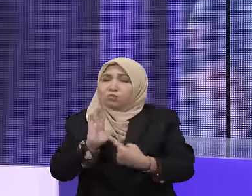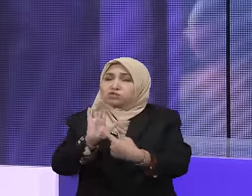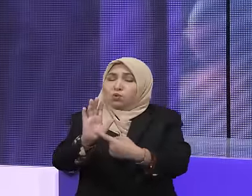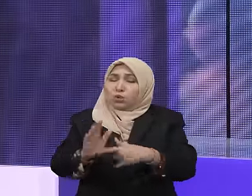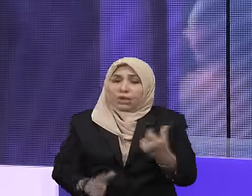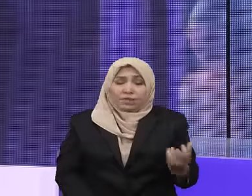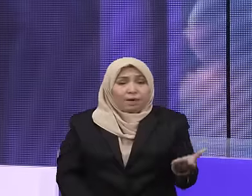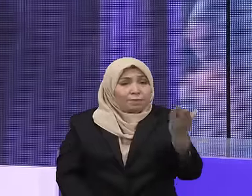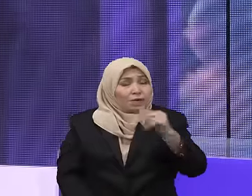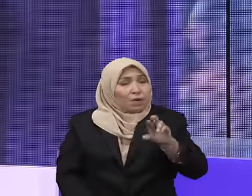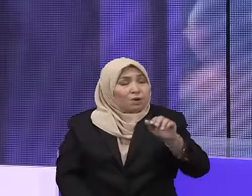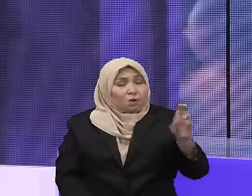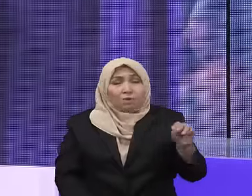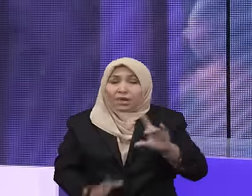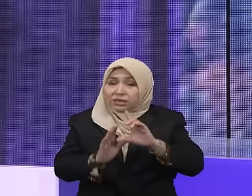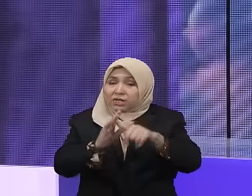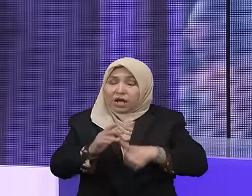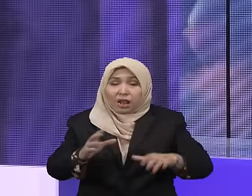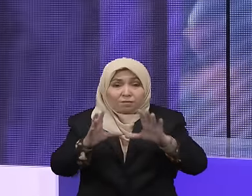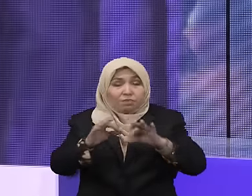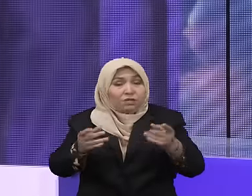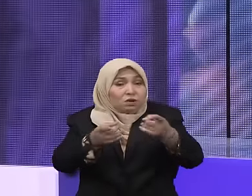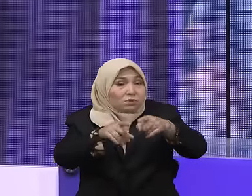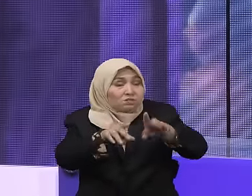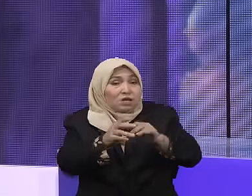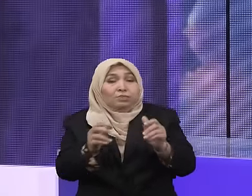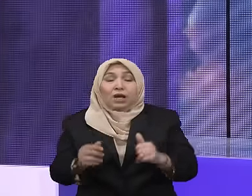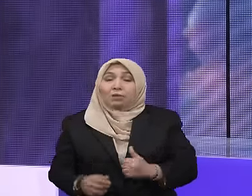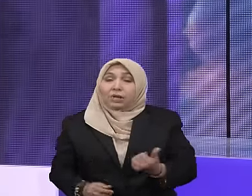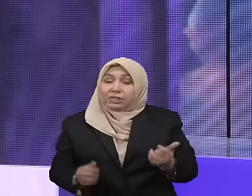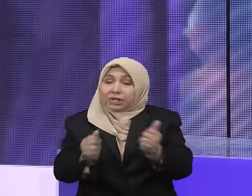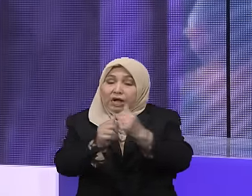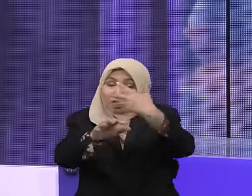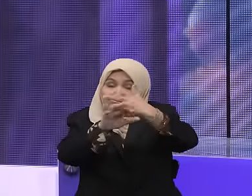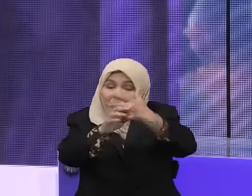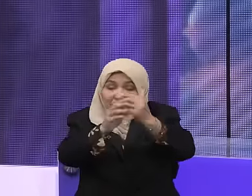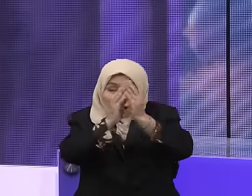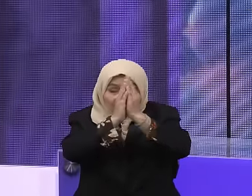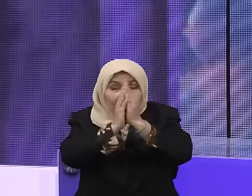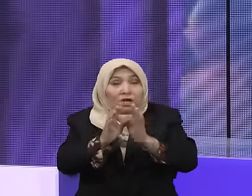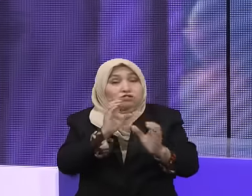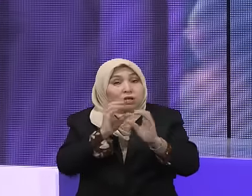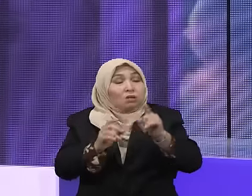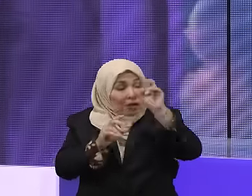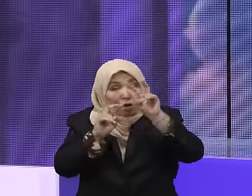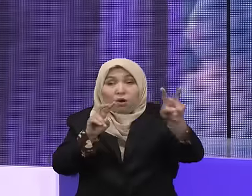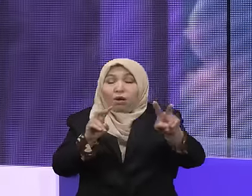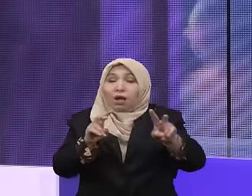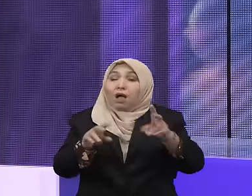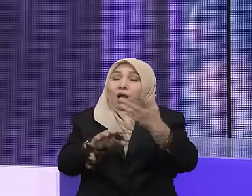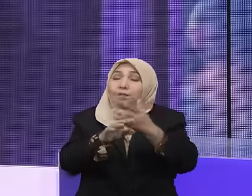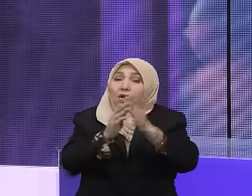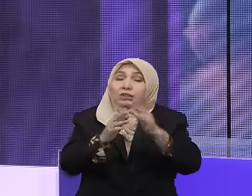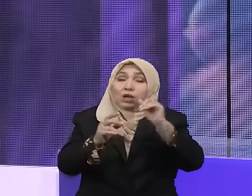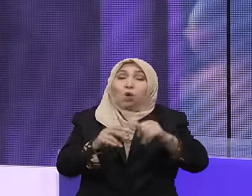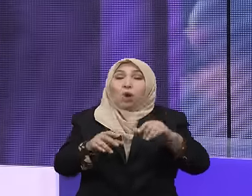oleh Nabi Ibrahim. Dan nanti dalam peristiwa Nabi Ibrahim dengan berhala, kan? Dia akan cakap, kau tengok berhala tu, tengok kapak